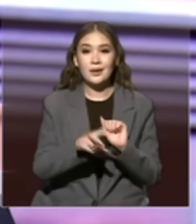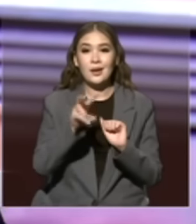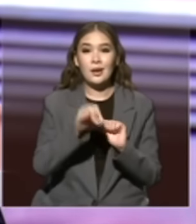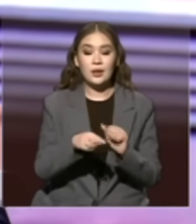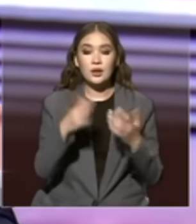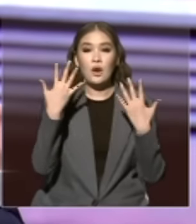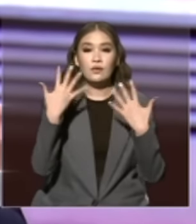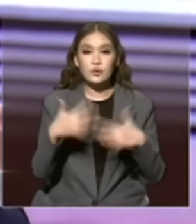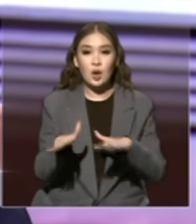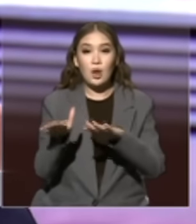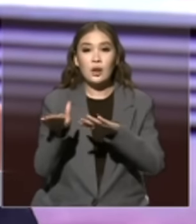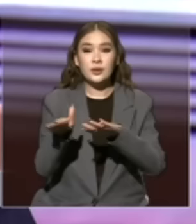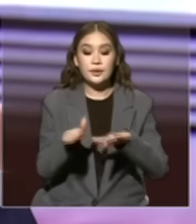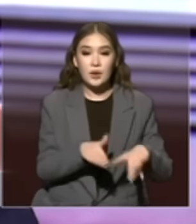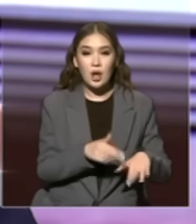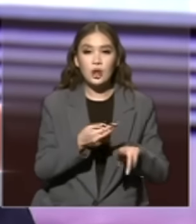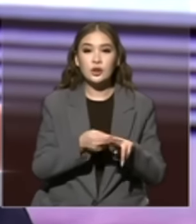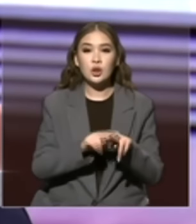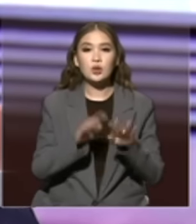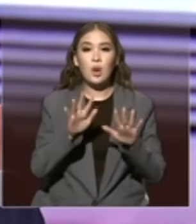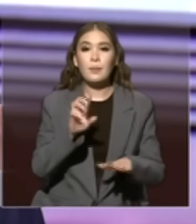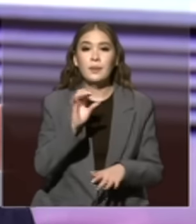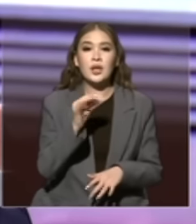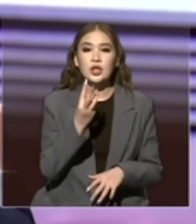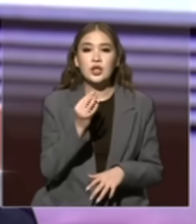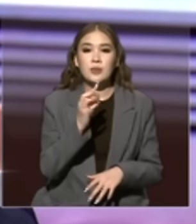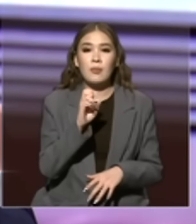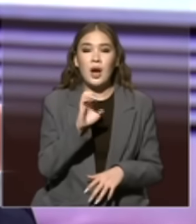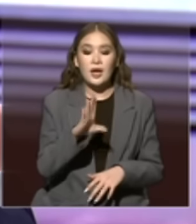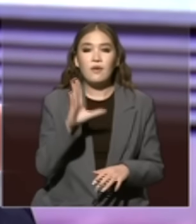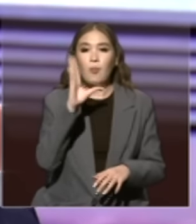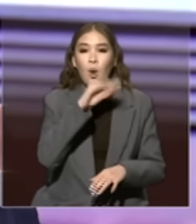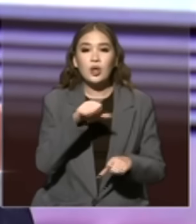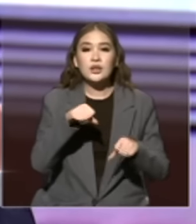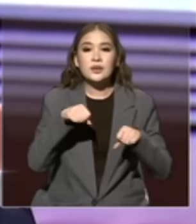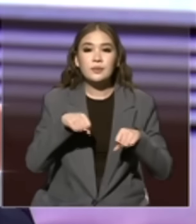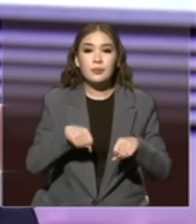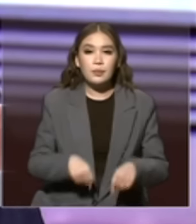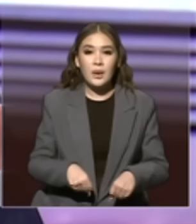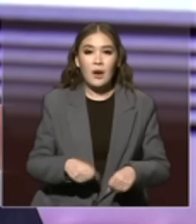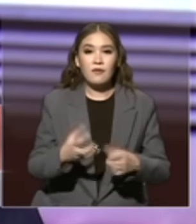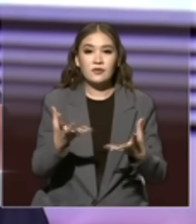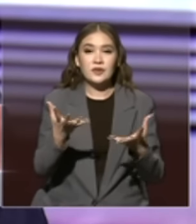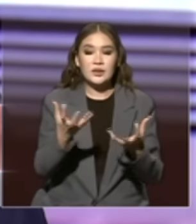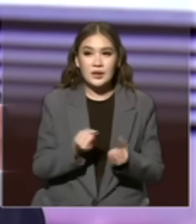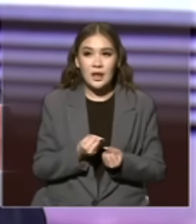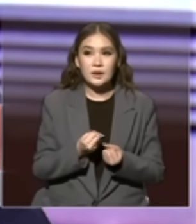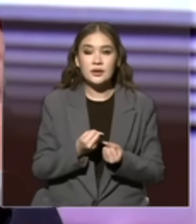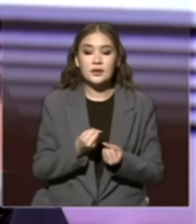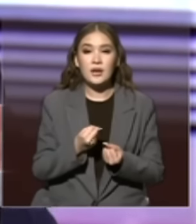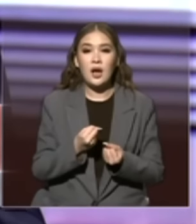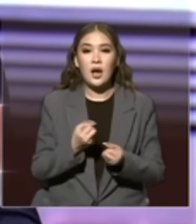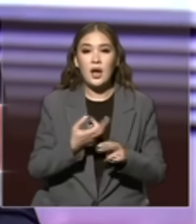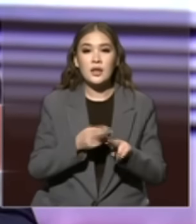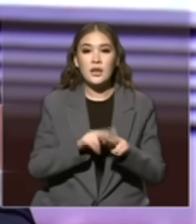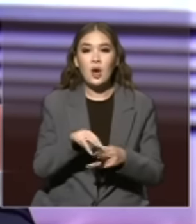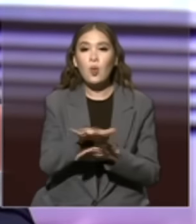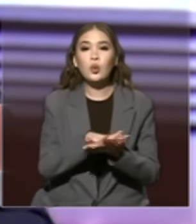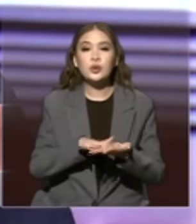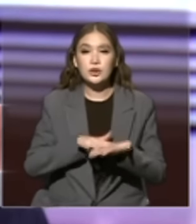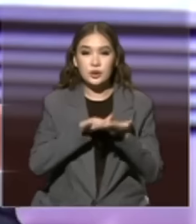өтегеннен кейін ол тек қана Бишімбаев құқық алады. Құқық алады сондай өтініш